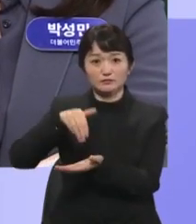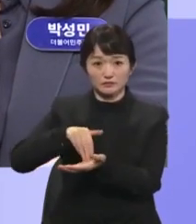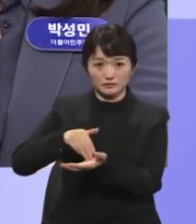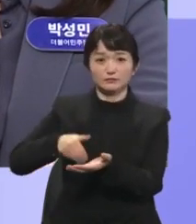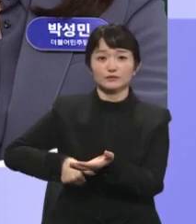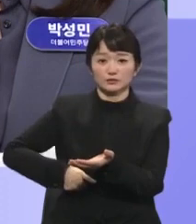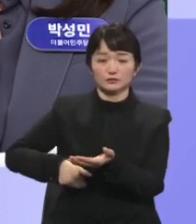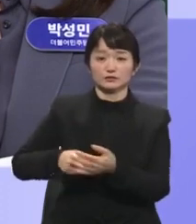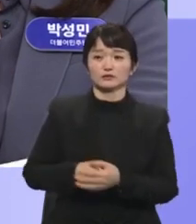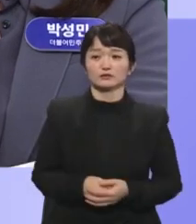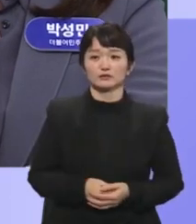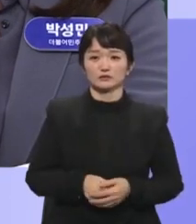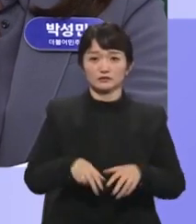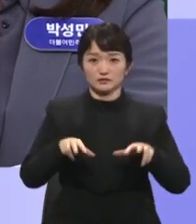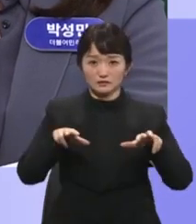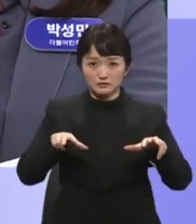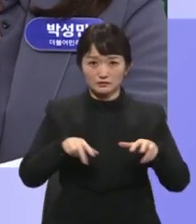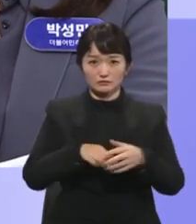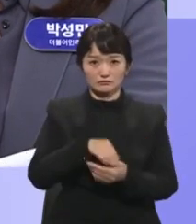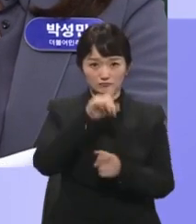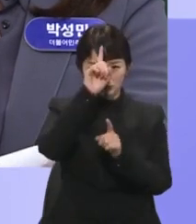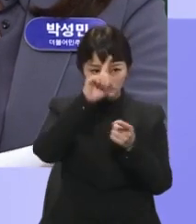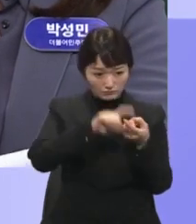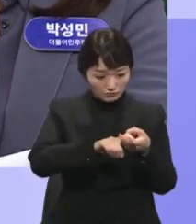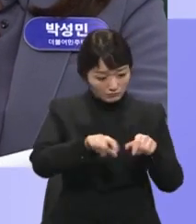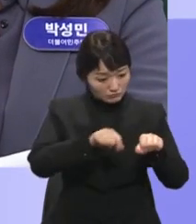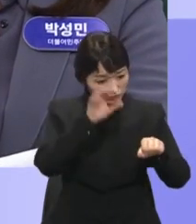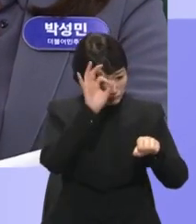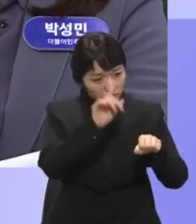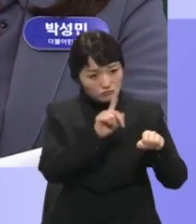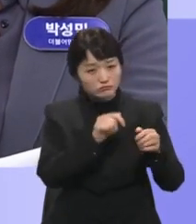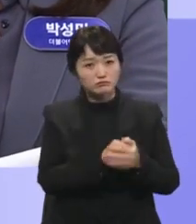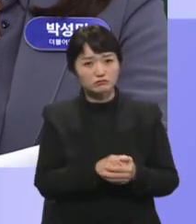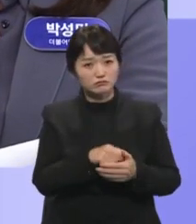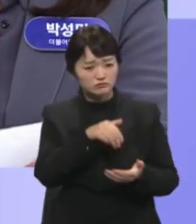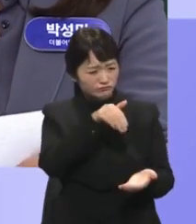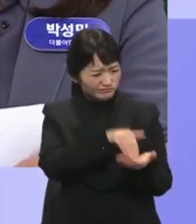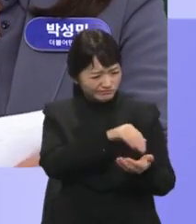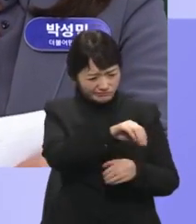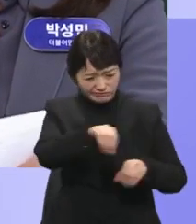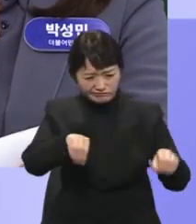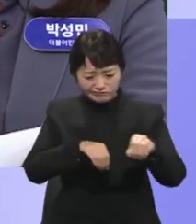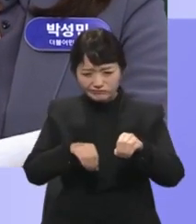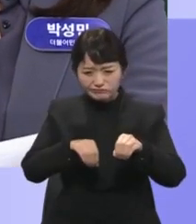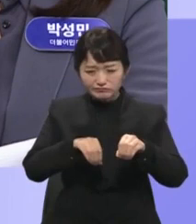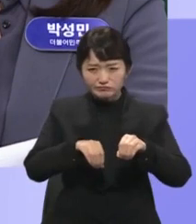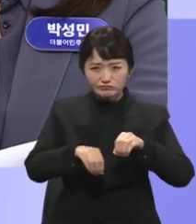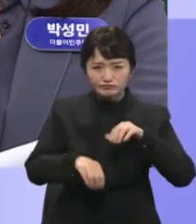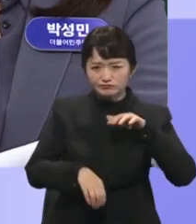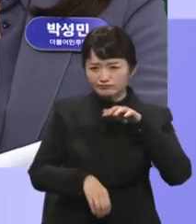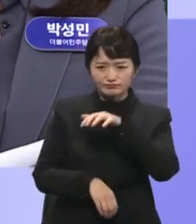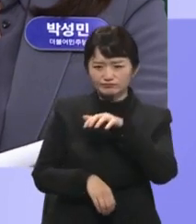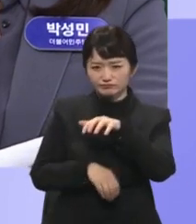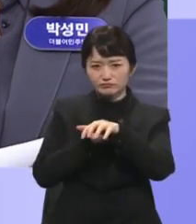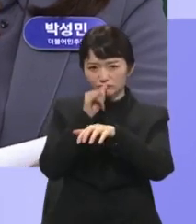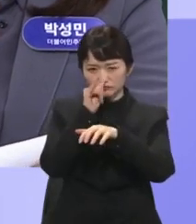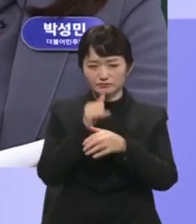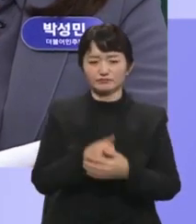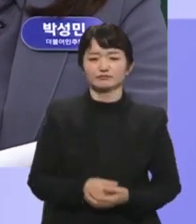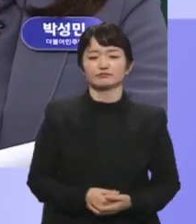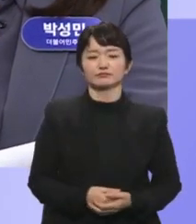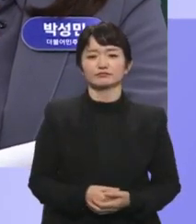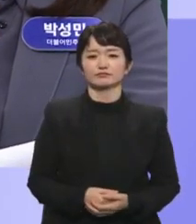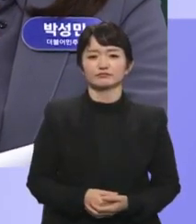있었는데 지금 명계 행보를 보면 반성보다는 반격을 더 하고 있는 거 아닌가라는 이야기가 나와서 잡아본